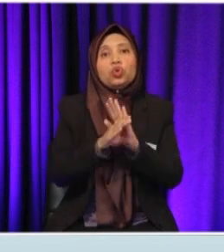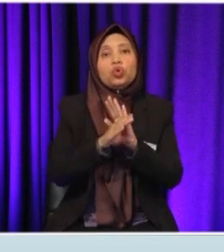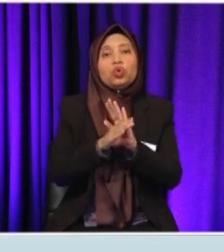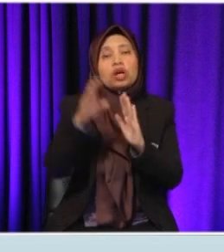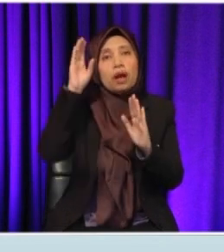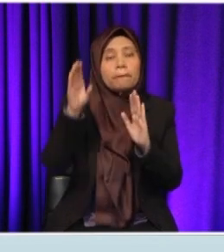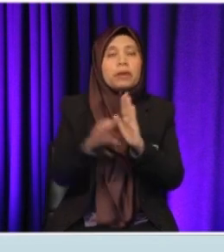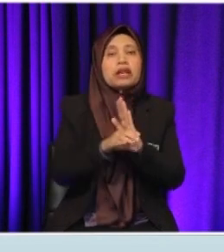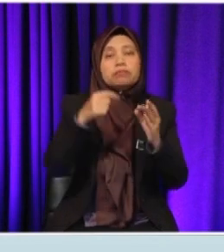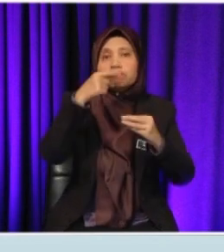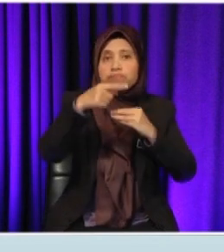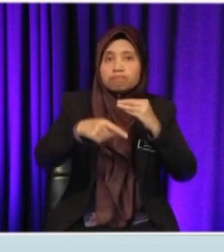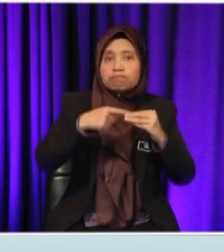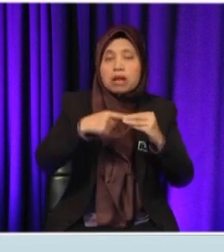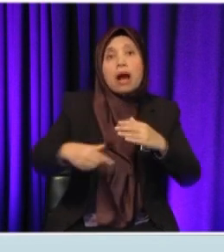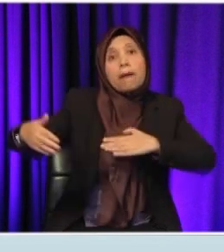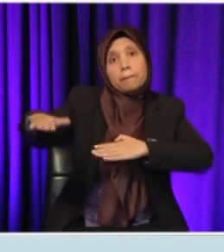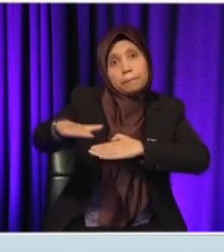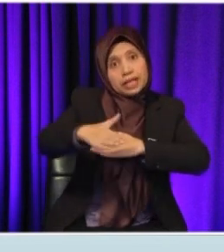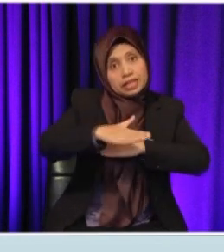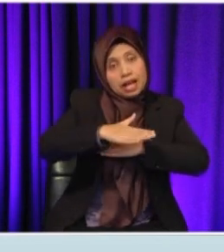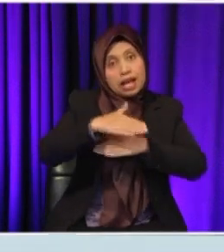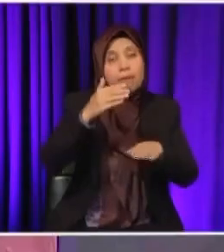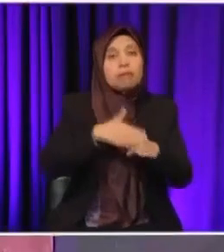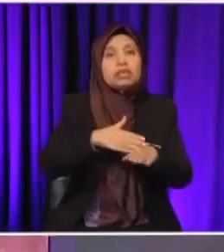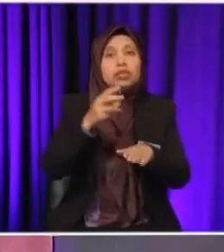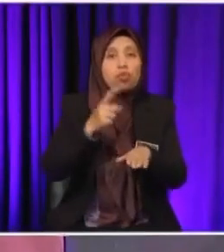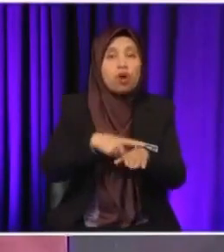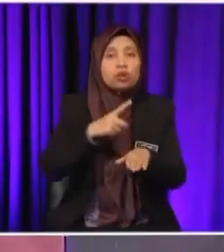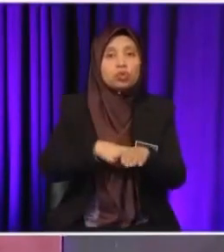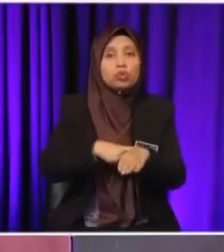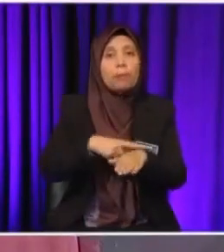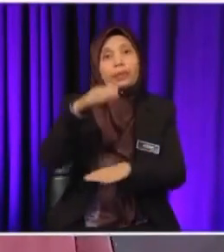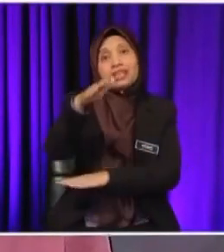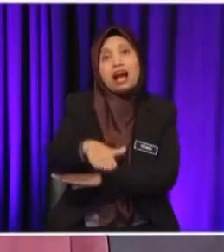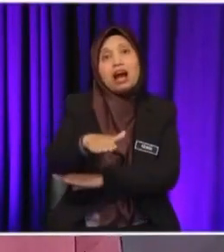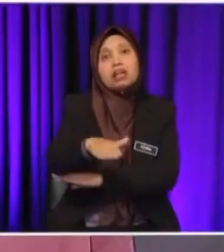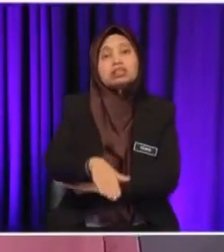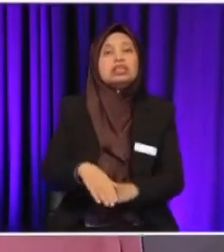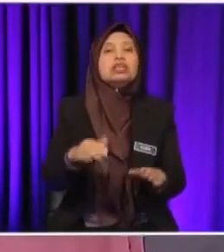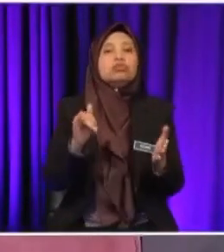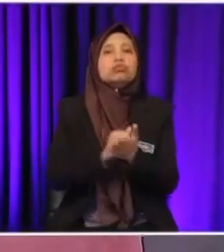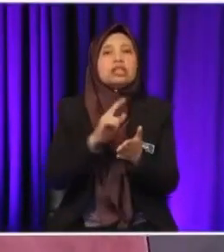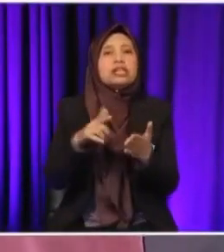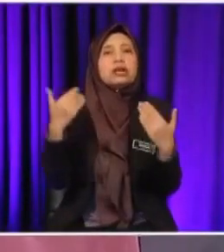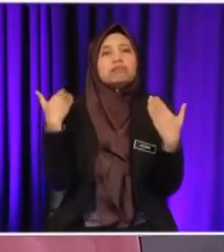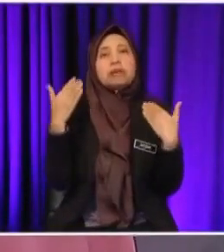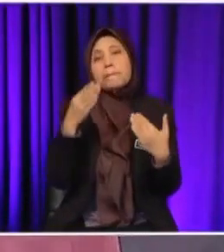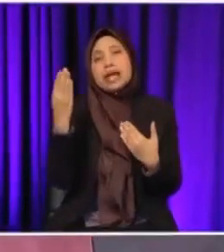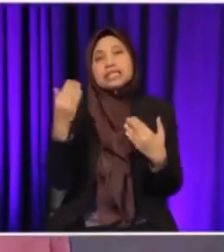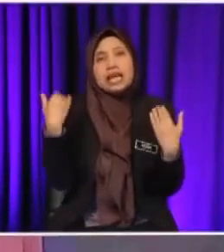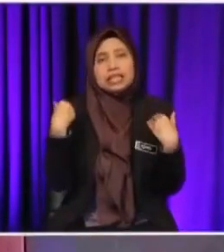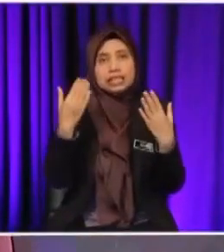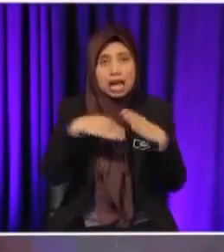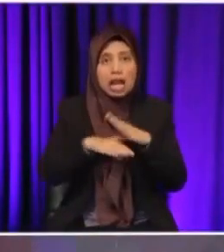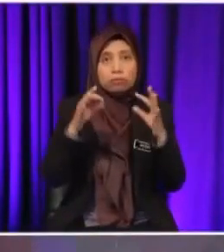gambaran tentang keadaan pantai pada waktu senja. Itu adalah beberapa teknik plot yang ada dalam karya biasanya. Okey, kita